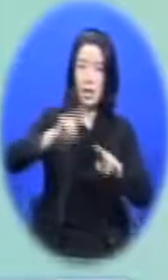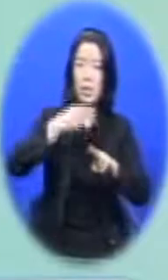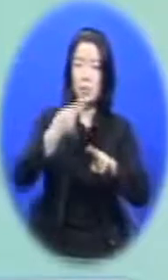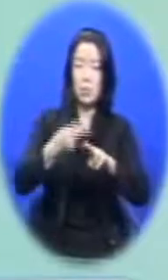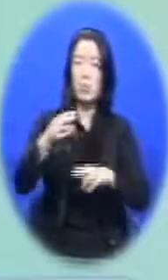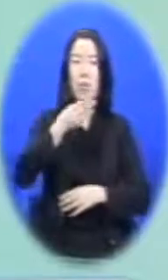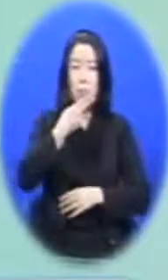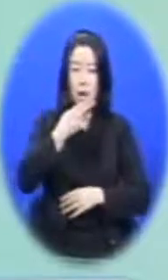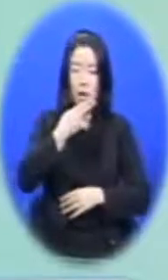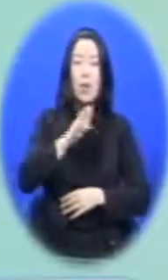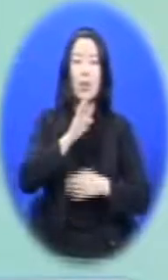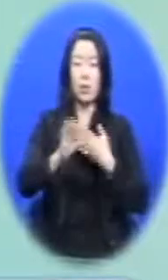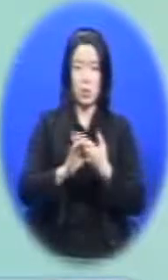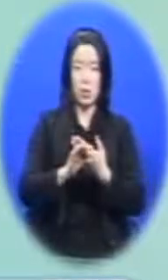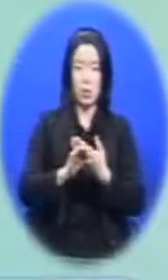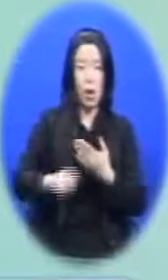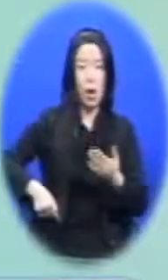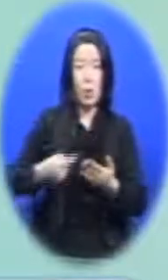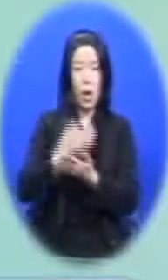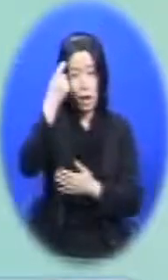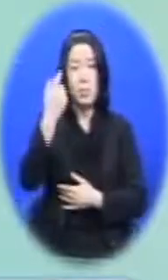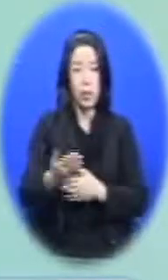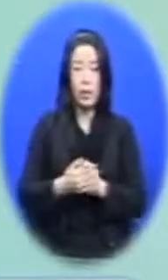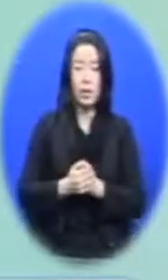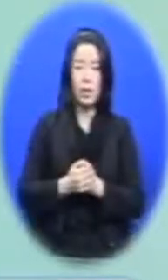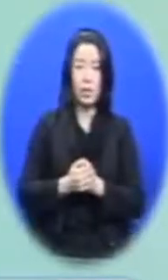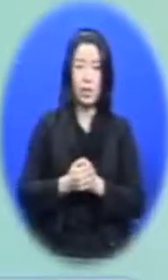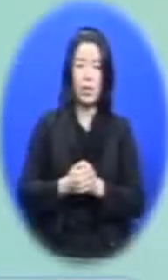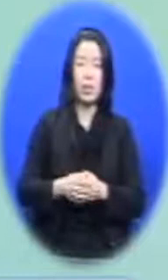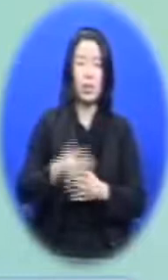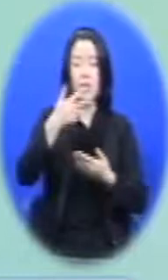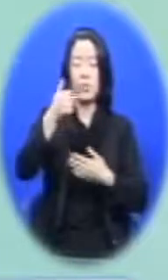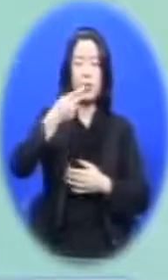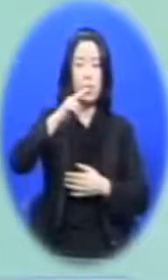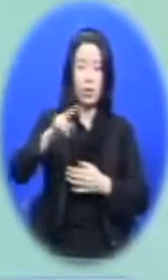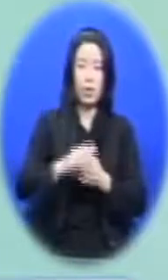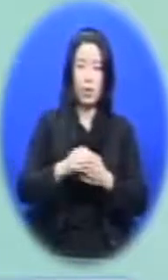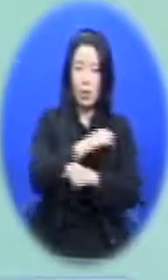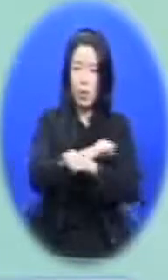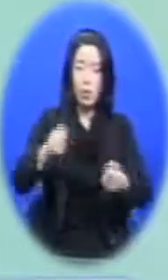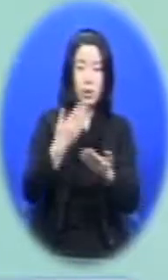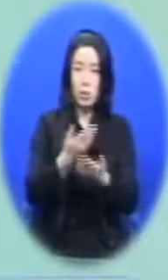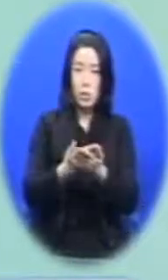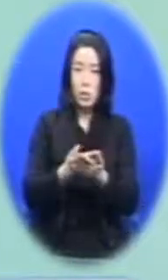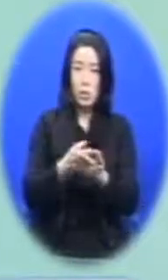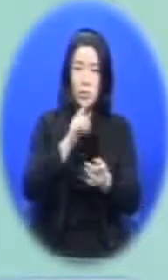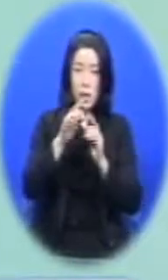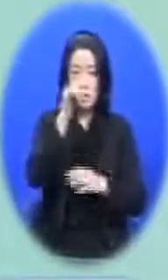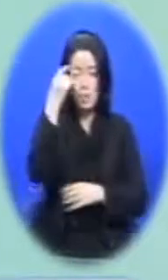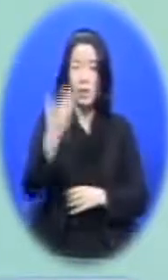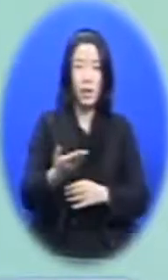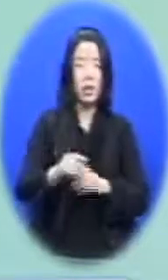안 가져왔어요. 그러면 회개합니까? 주여, 용서해 주옵소서 이렇게 합니까?